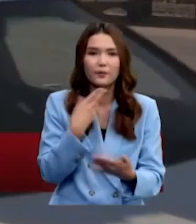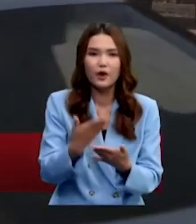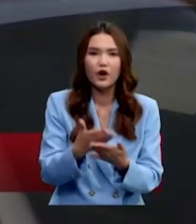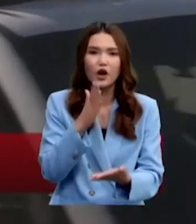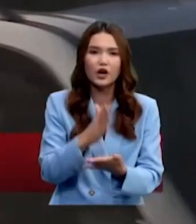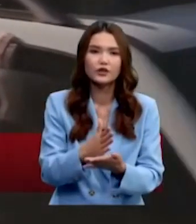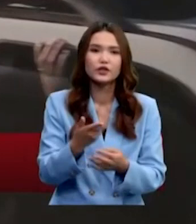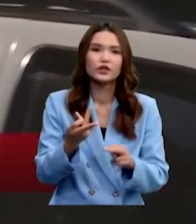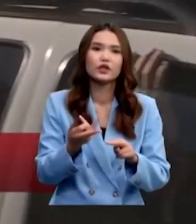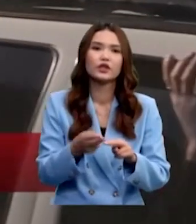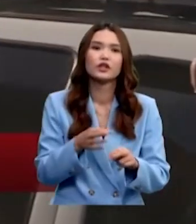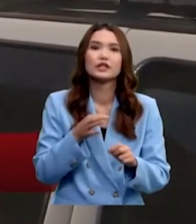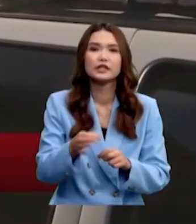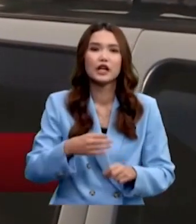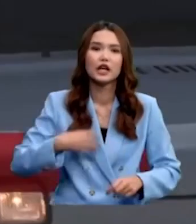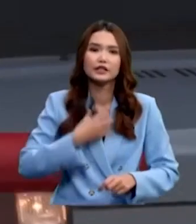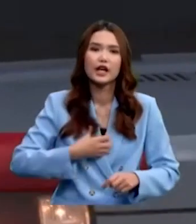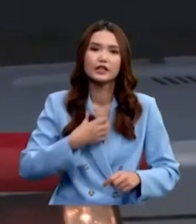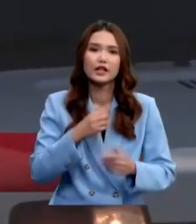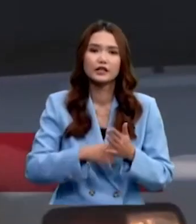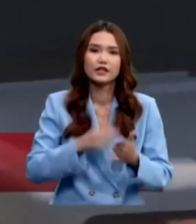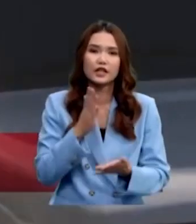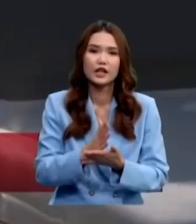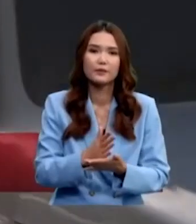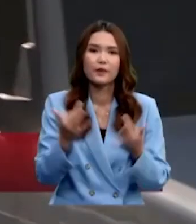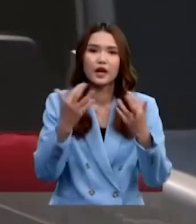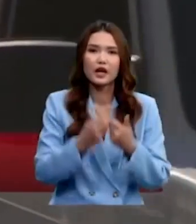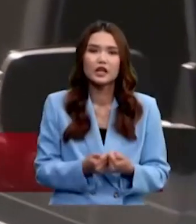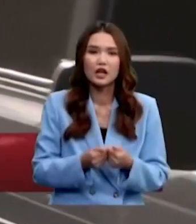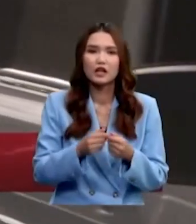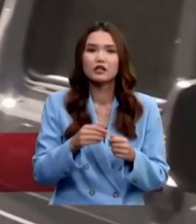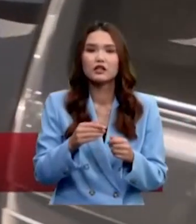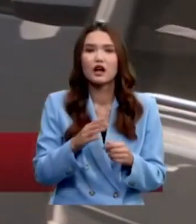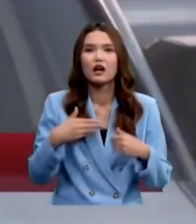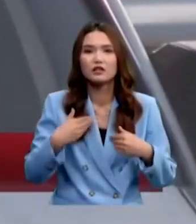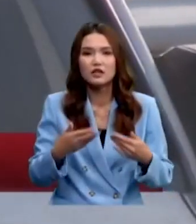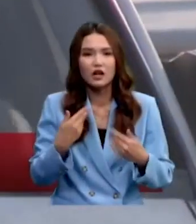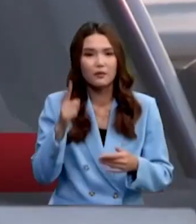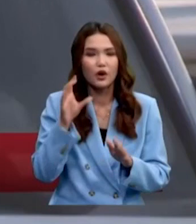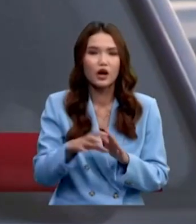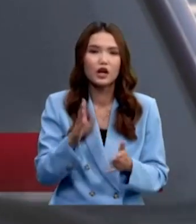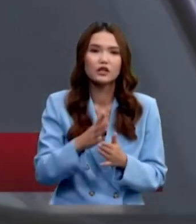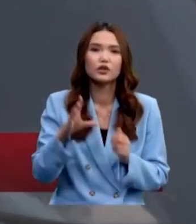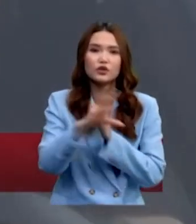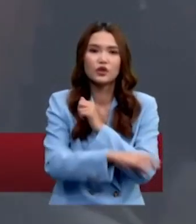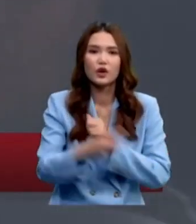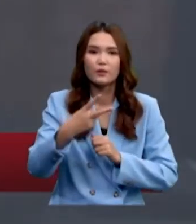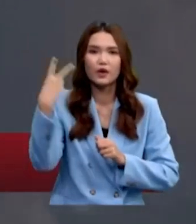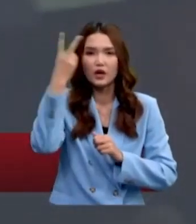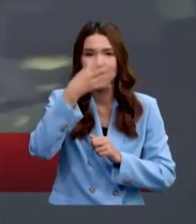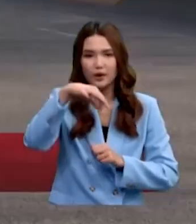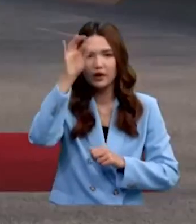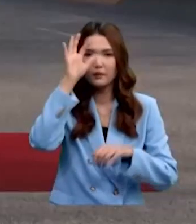Бұл бастаманың қолға алынуына негізгі себеп құқық қорғау саласындағы етек жайған сыбайластық. Статистикаға сүйенсек, соңғы 2 жылда қалалық